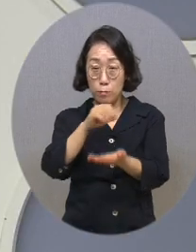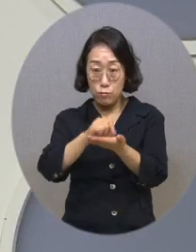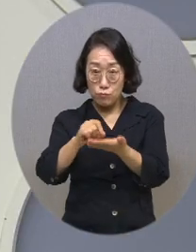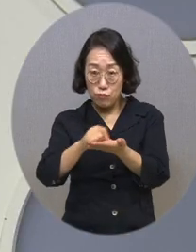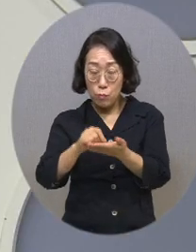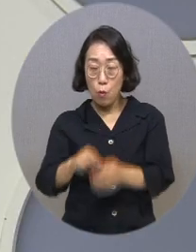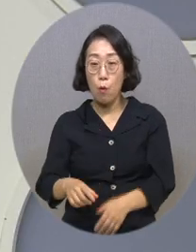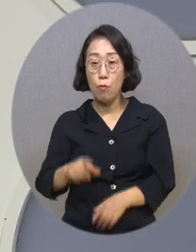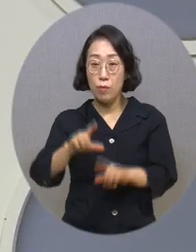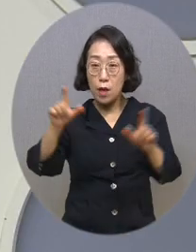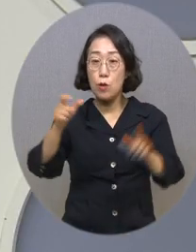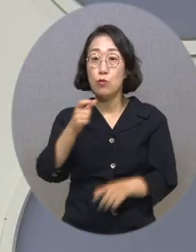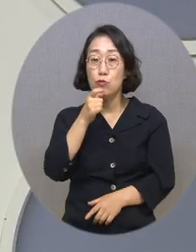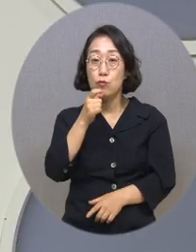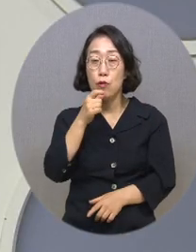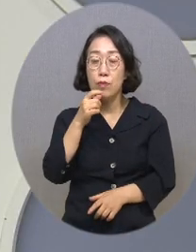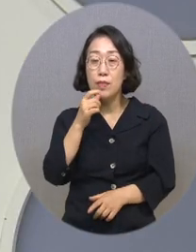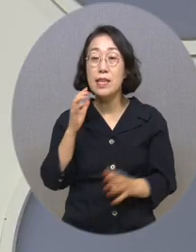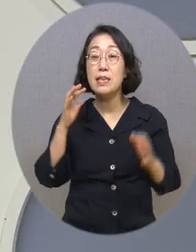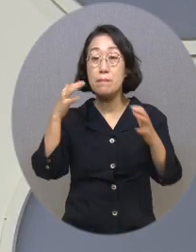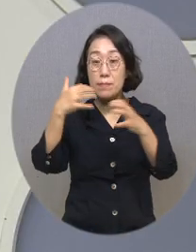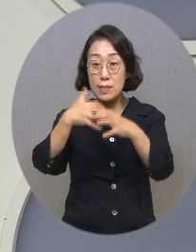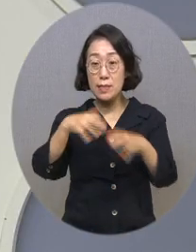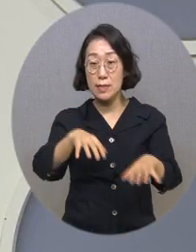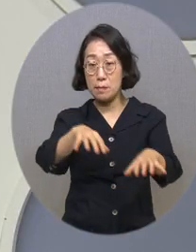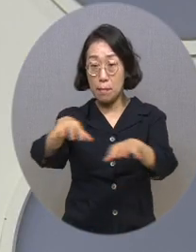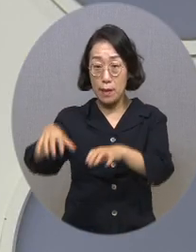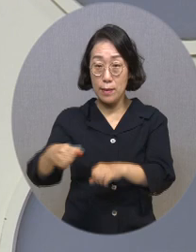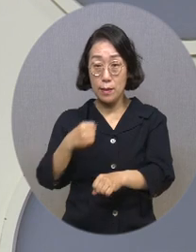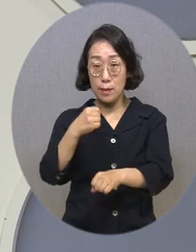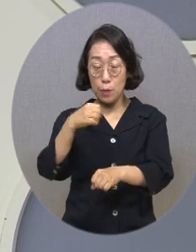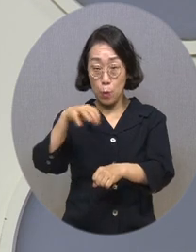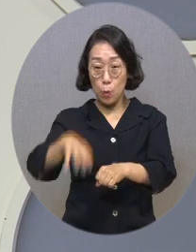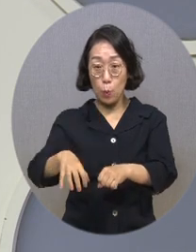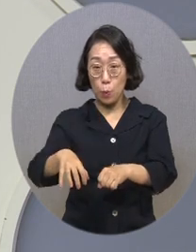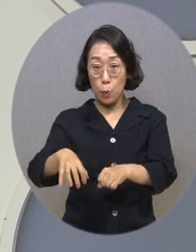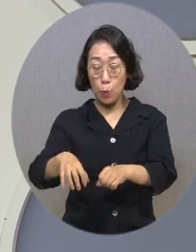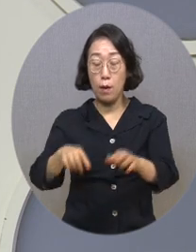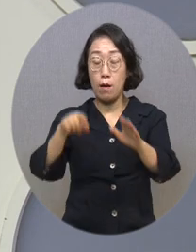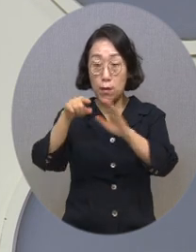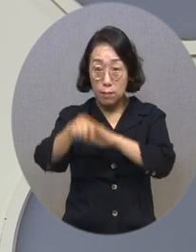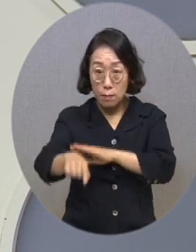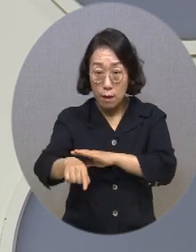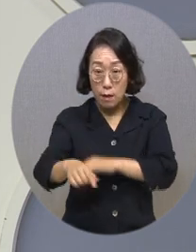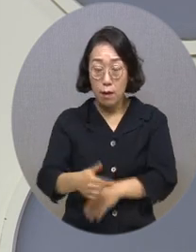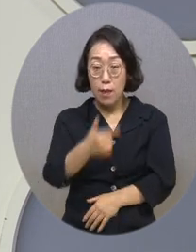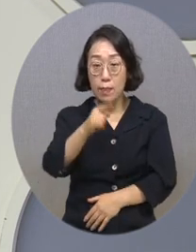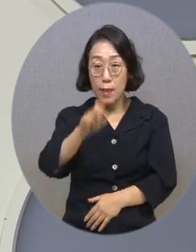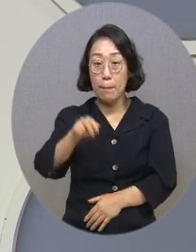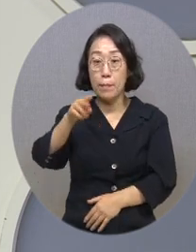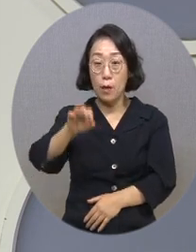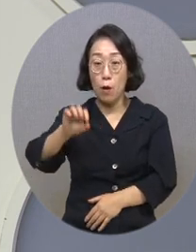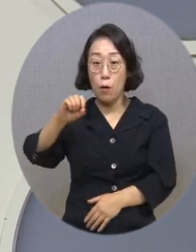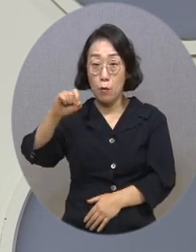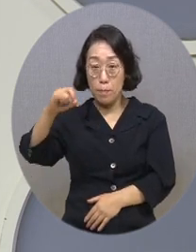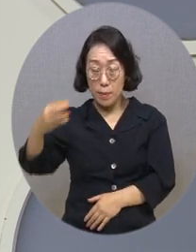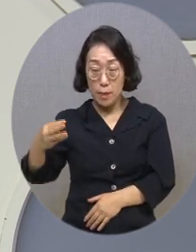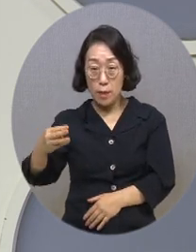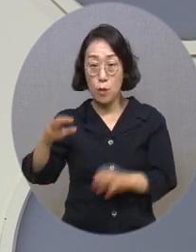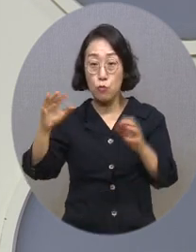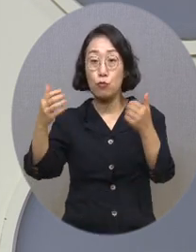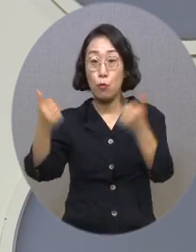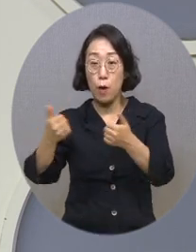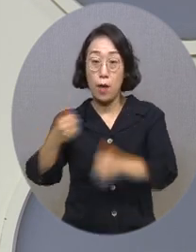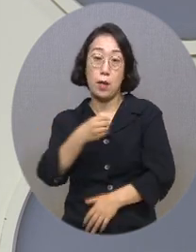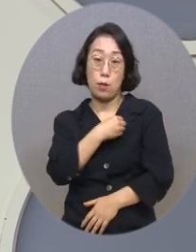수원 그 김치 담그는 그 행사에 갔는데 남경필 그 당시에 국회의원이었어요.